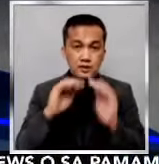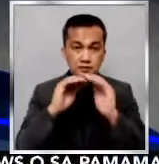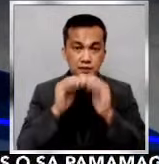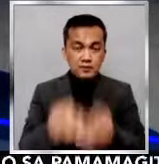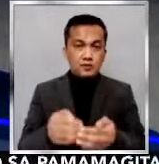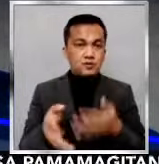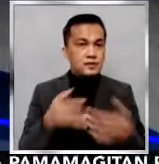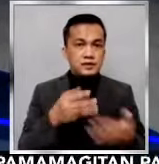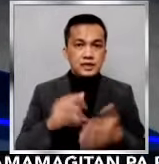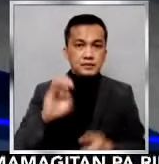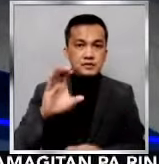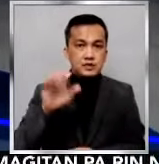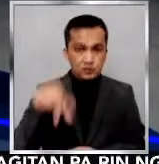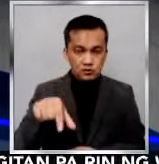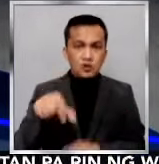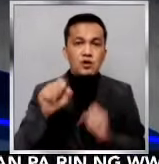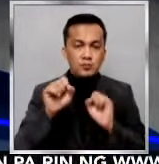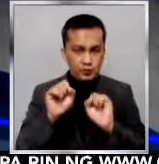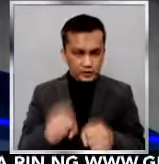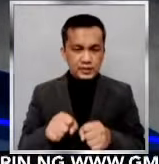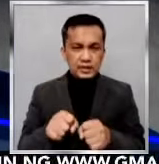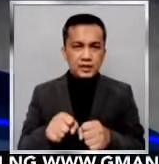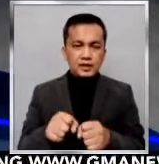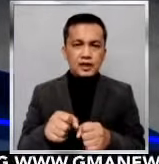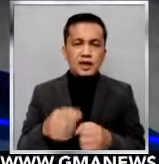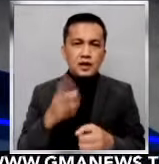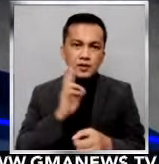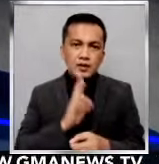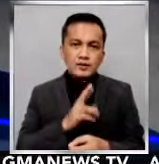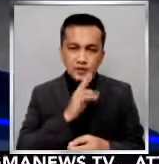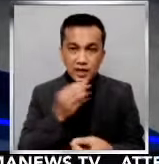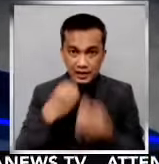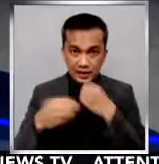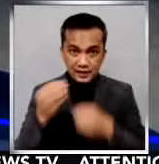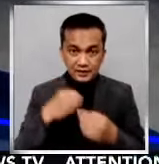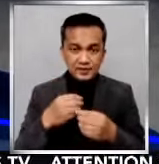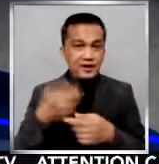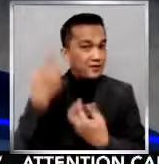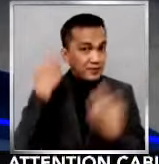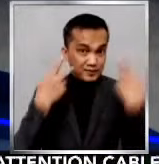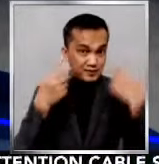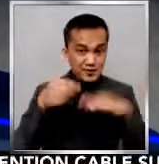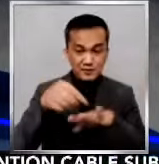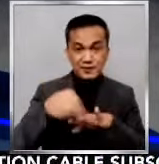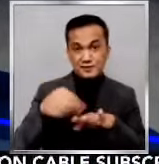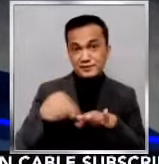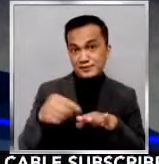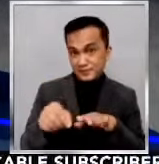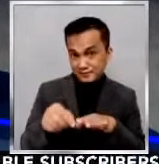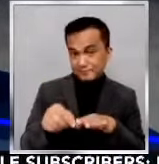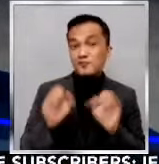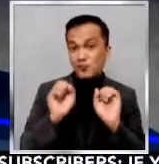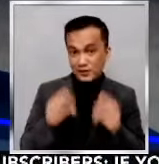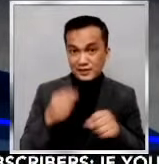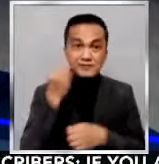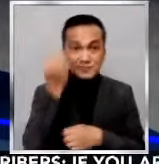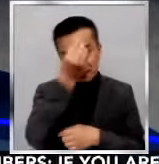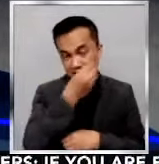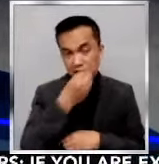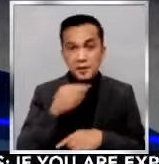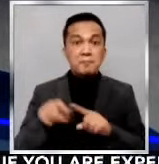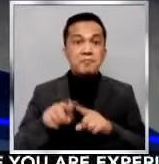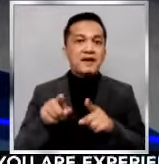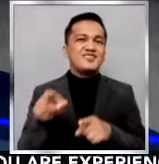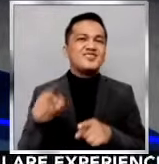na po mag-dine-in, pwede na magpa-parlor, magpa-manicure at pedicure. Pero yun lang mga bakunado at hindi pa